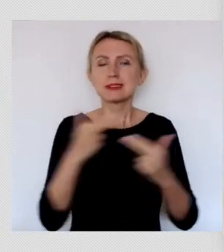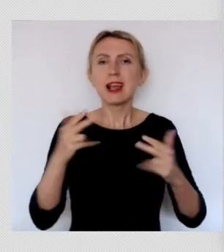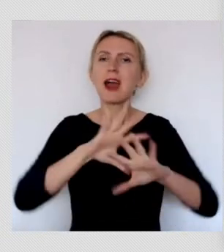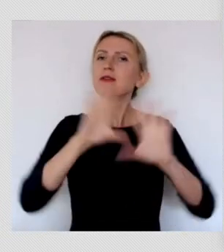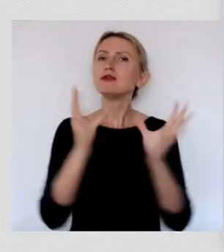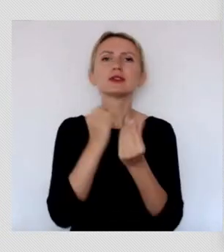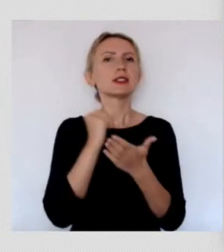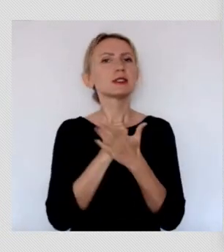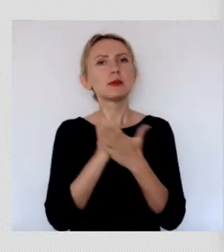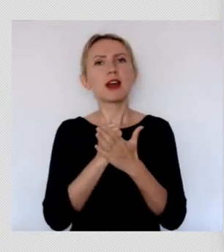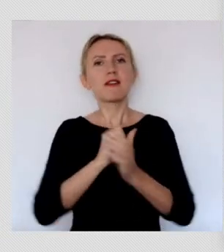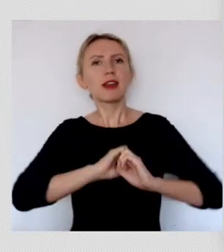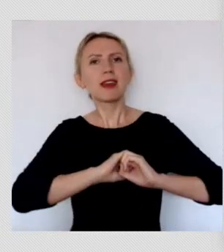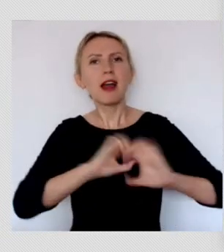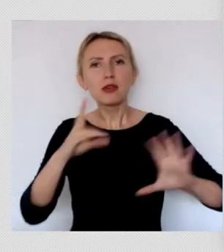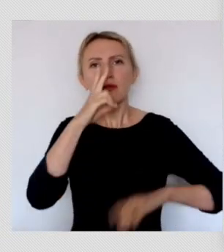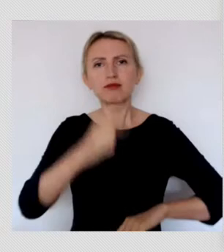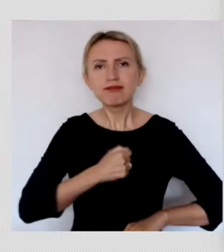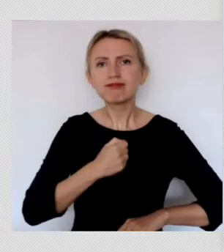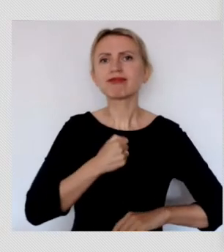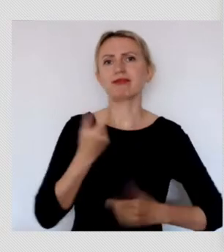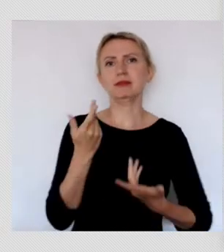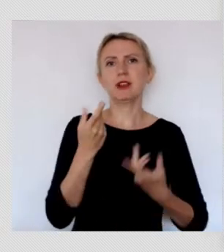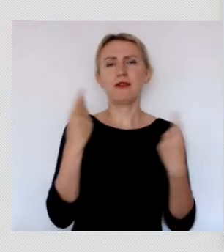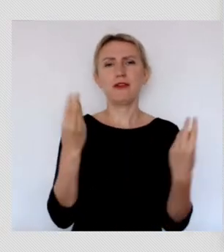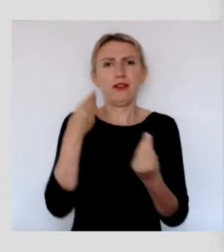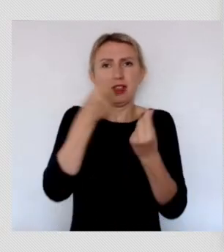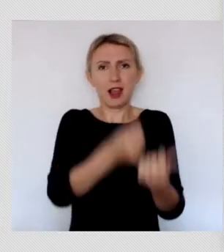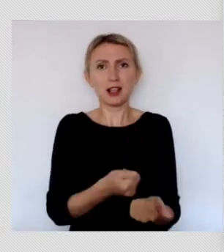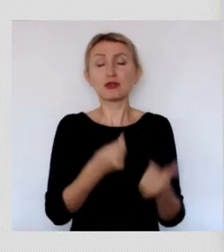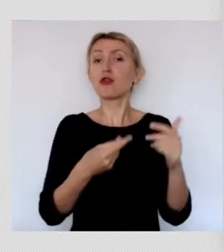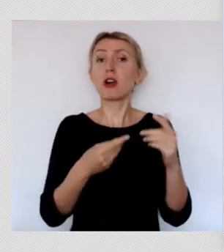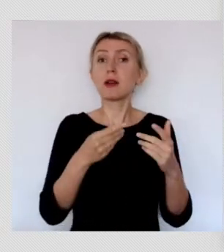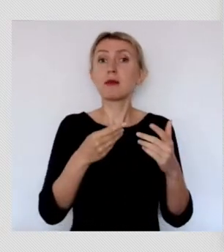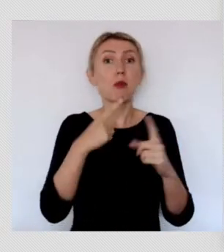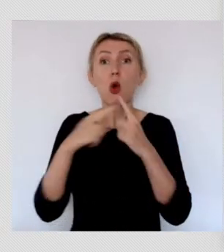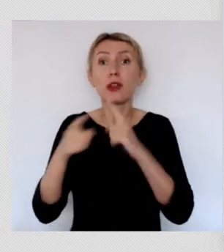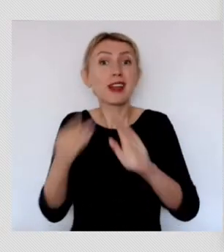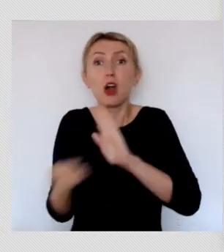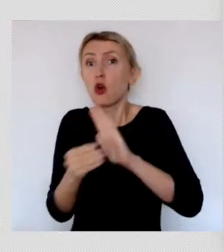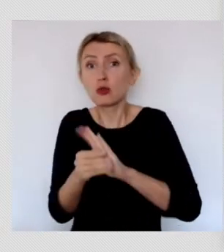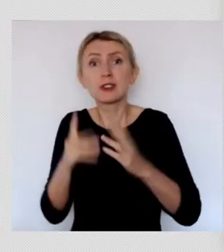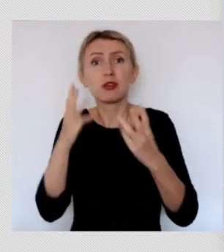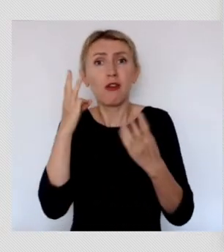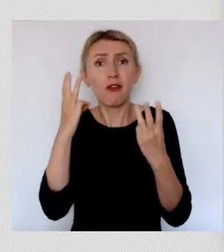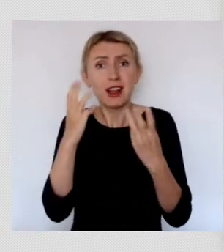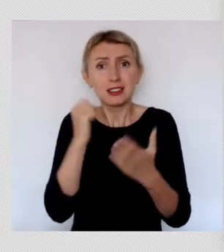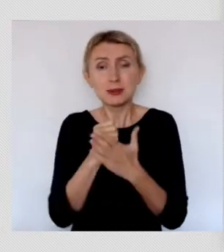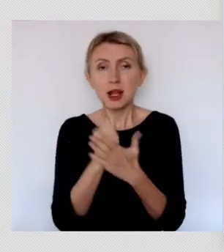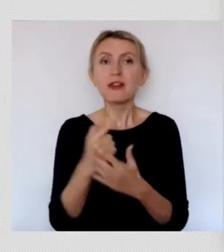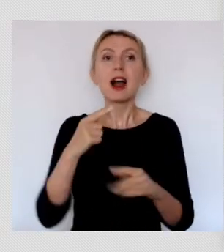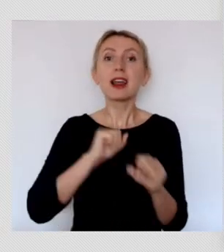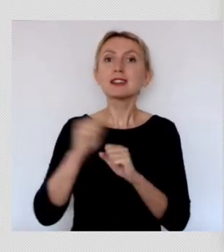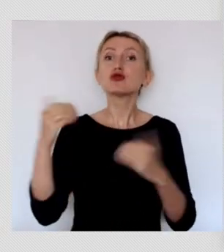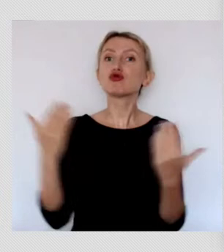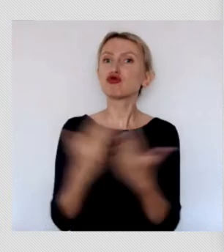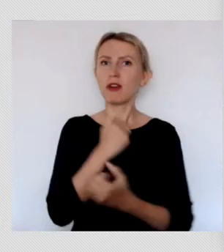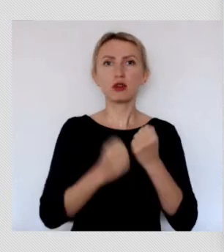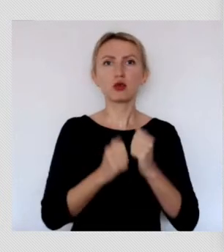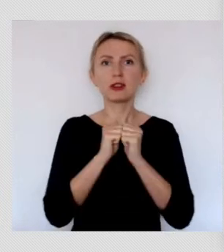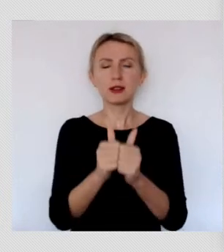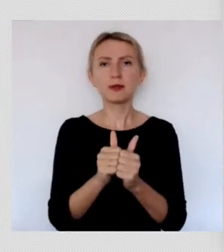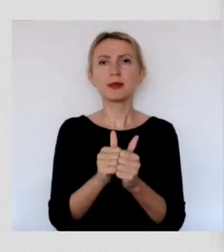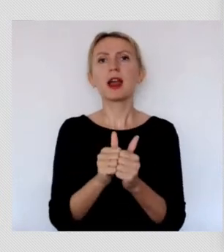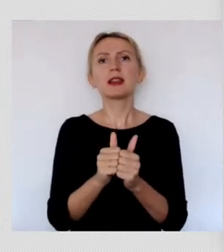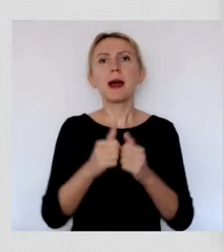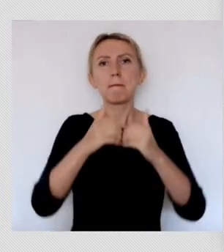dotyczące jawności finansowania polityki, korupcji politycznej są ważne, ale pojawiają się nam nowe wyzwania, toksyczna